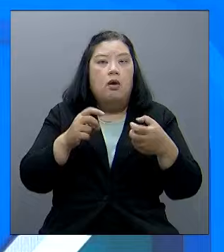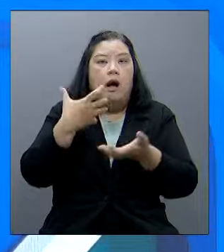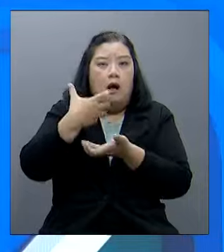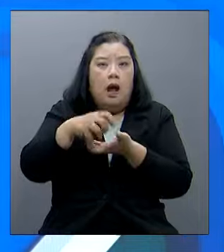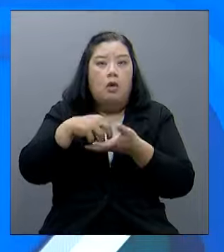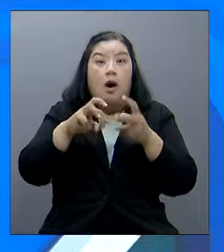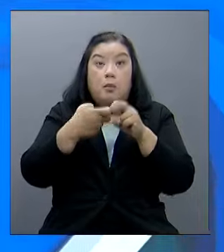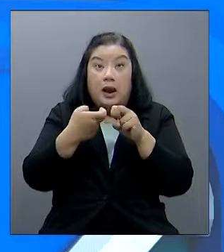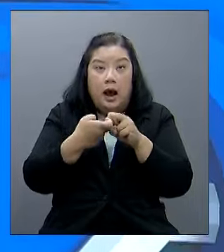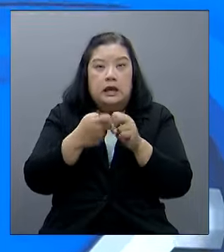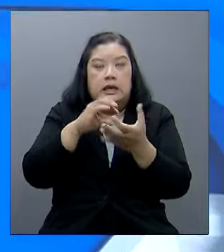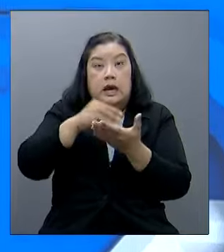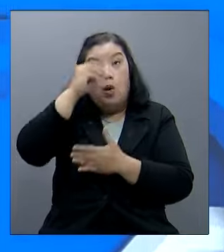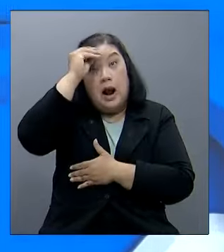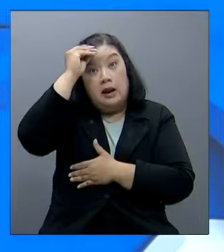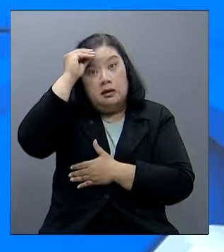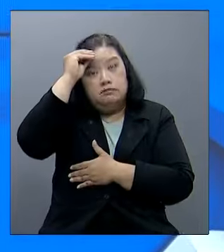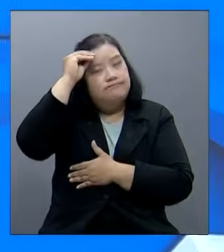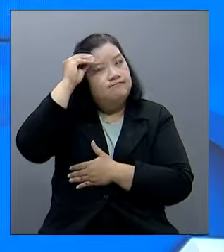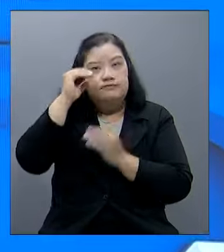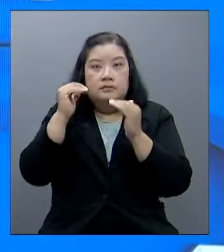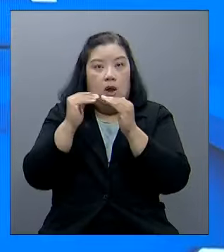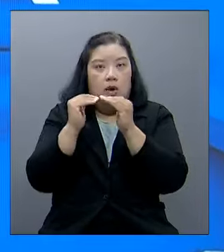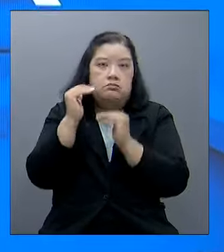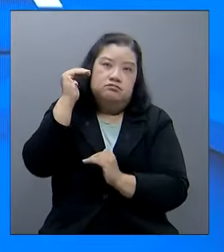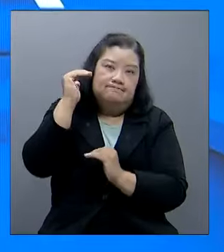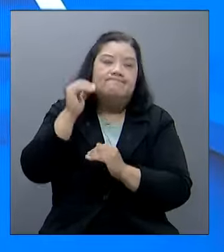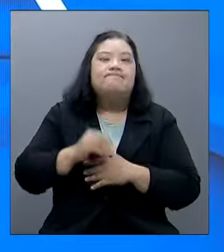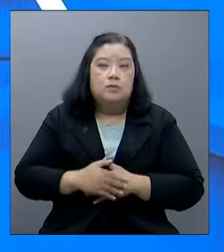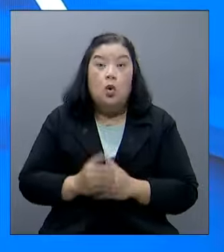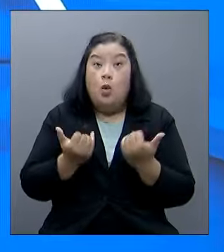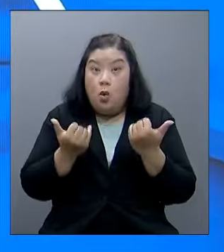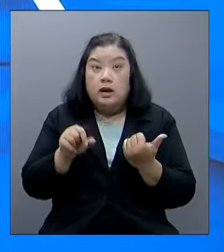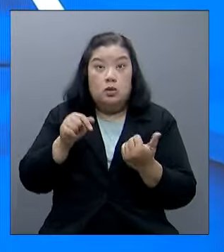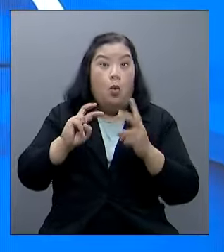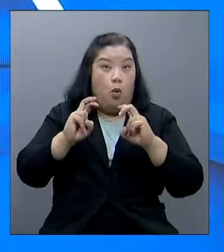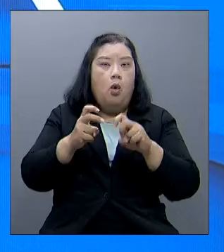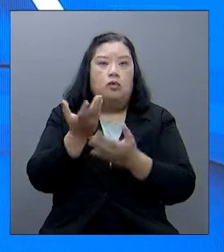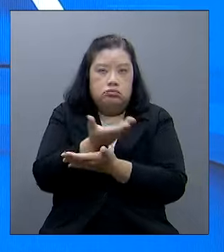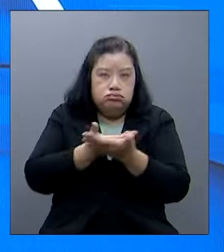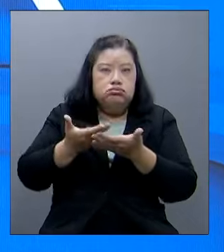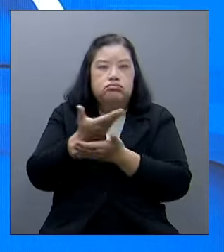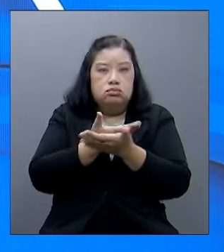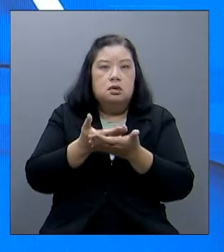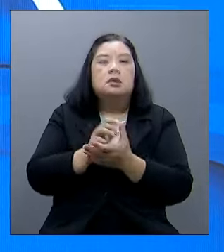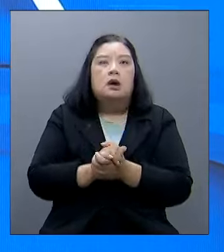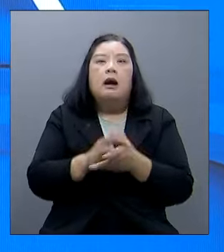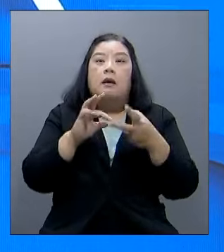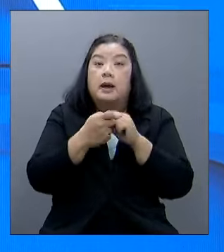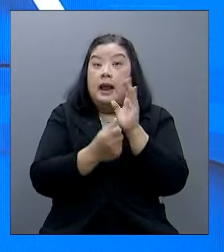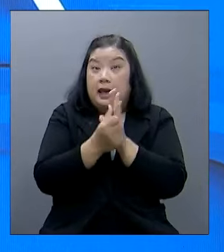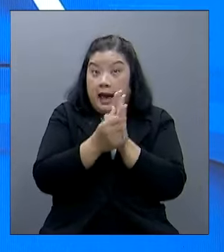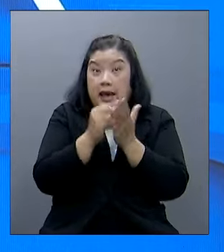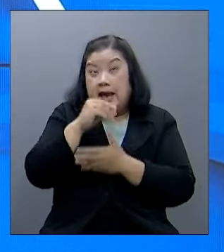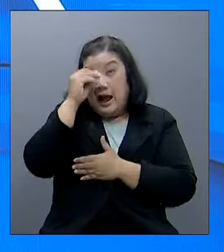เหลื่อมล้ำทางการศึกษานะคะซึ่งเรื่องนี้ค่ะคุณผู้ชมเป็นประเด็นที่เราต้องพูดถึงในหลายมิติแล้วการแก้ไขปัญหานั้น